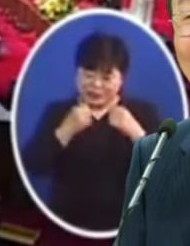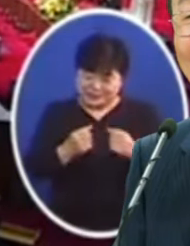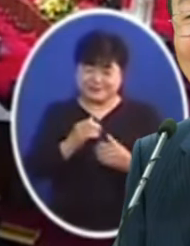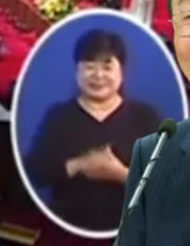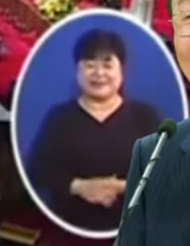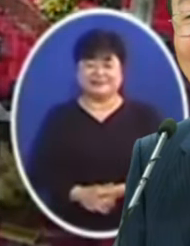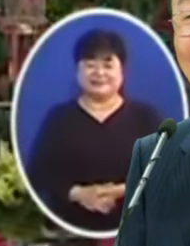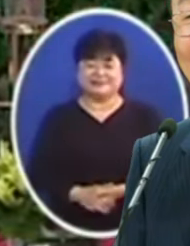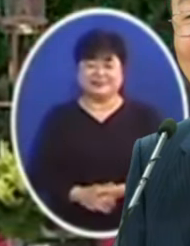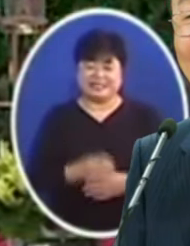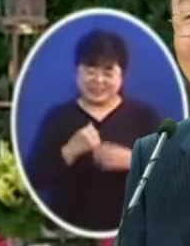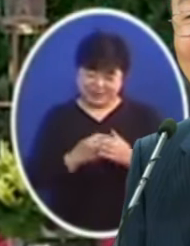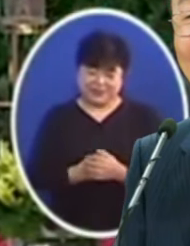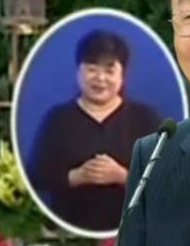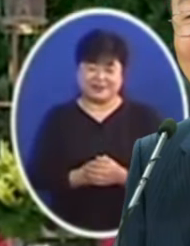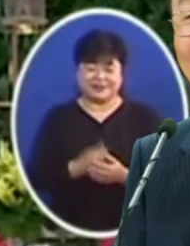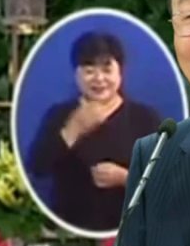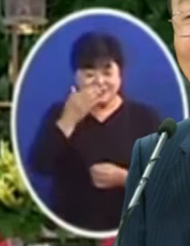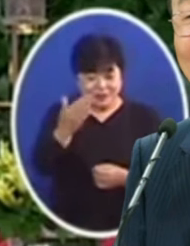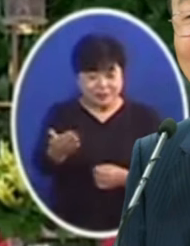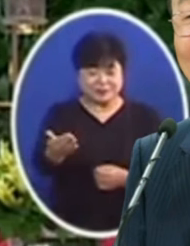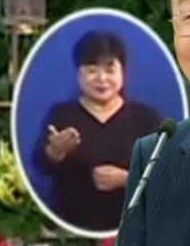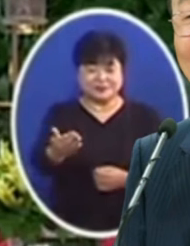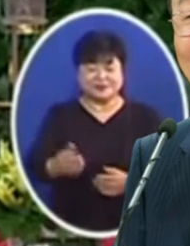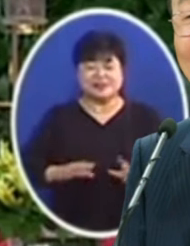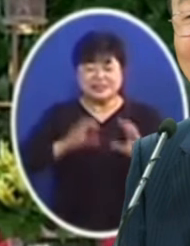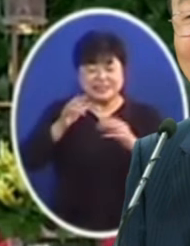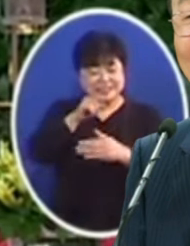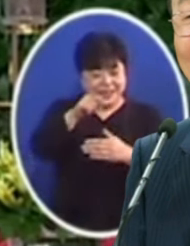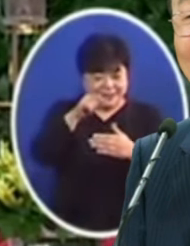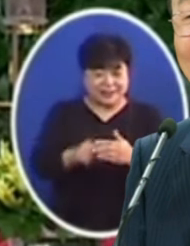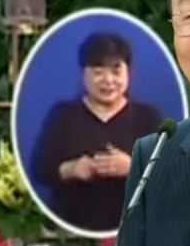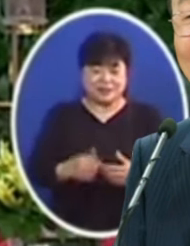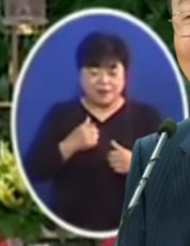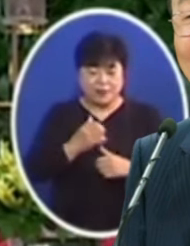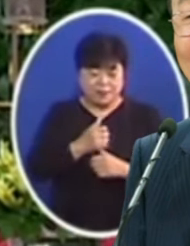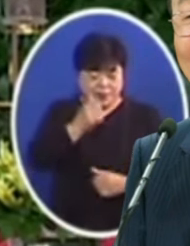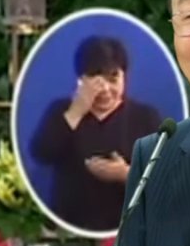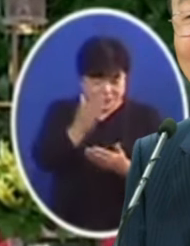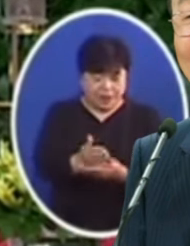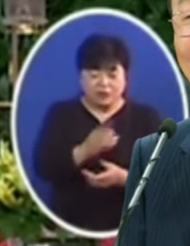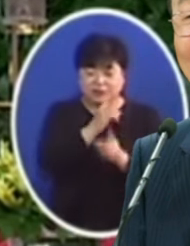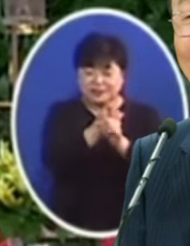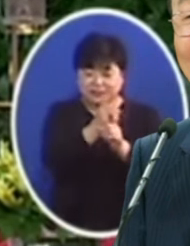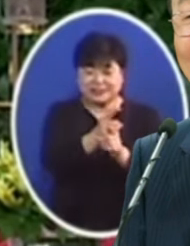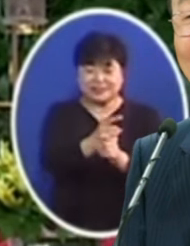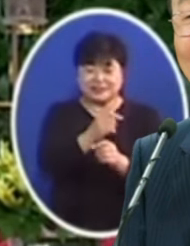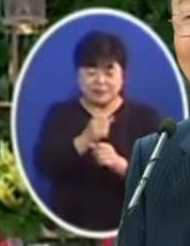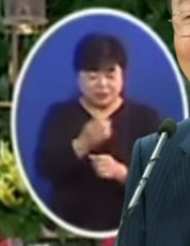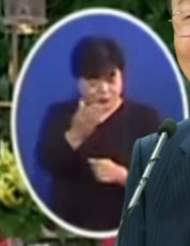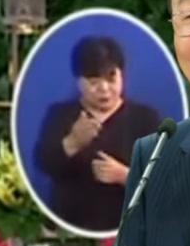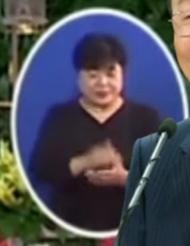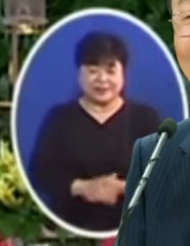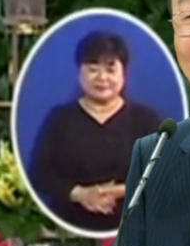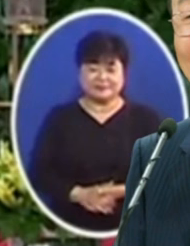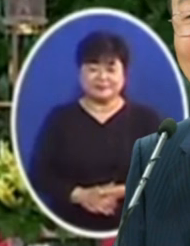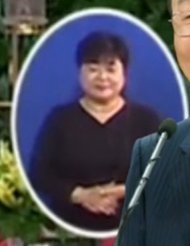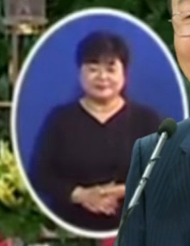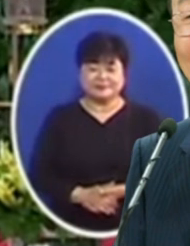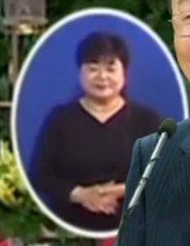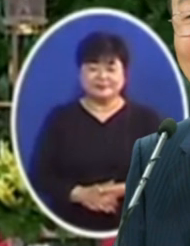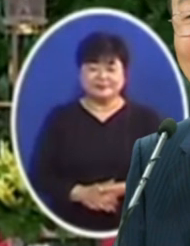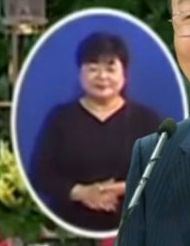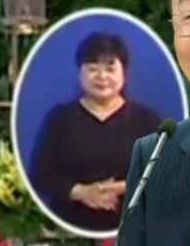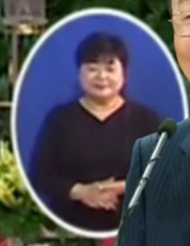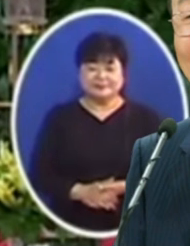것입니다. 그러므로 여러분은 이 세상에서 패배자가 되지 않고 승리자가 되도록 만들어져 있다는 것을 잊지 마시기